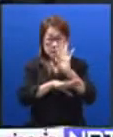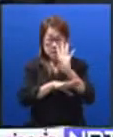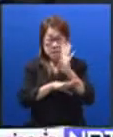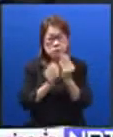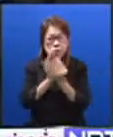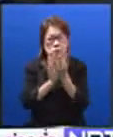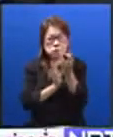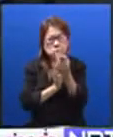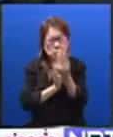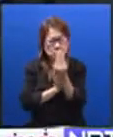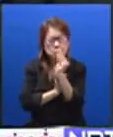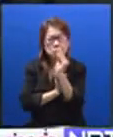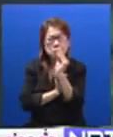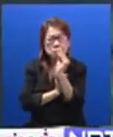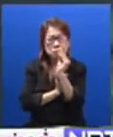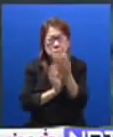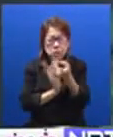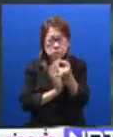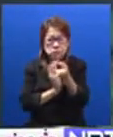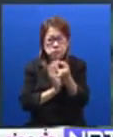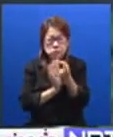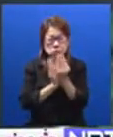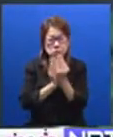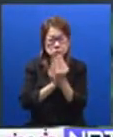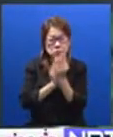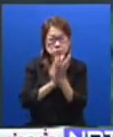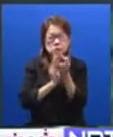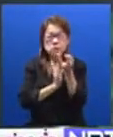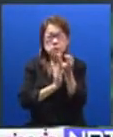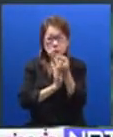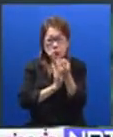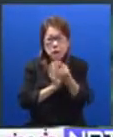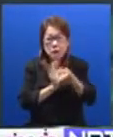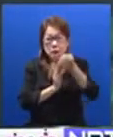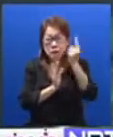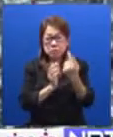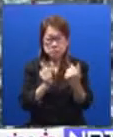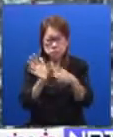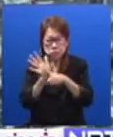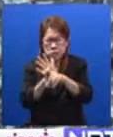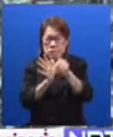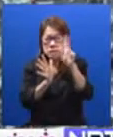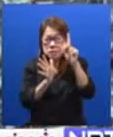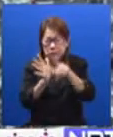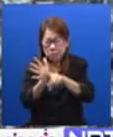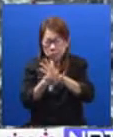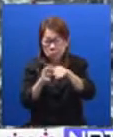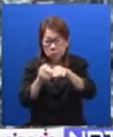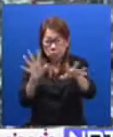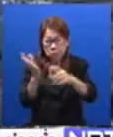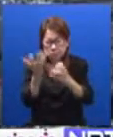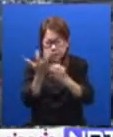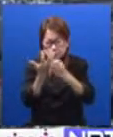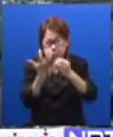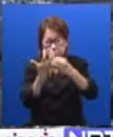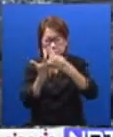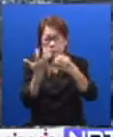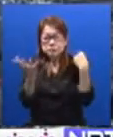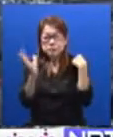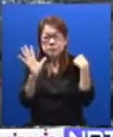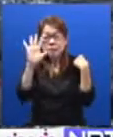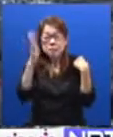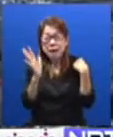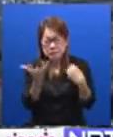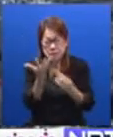บัวมีขนาดเล็กและจะบานเร็วกว่าช่วงหน้าร้อนนอกจากนี้ก็ยังมีหนอนสีเขียวระบาดหนักที่เข้ามากัดกินใบบัวจึง